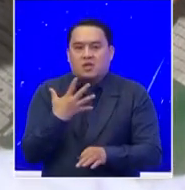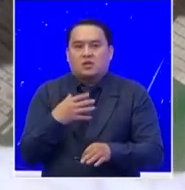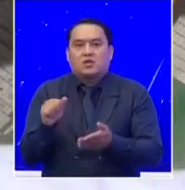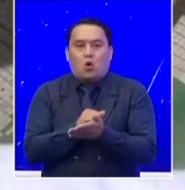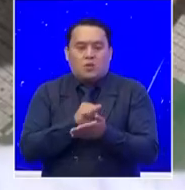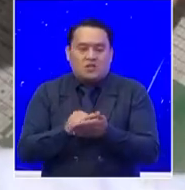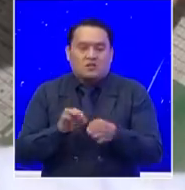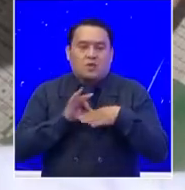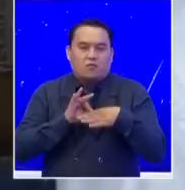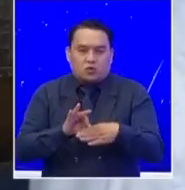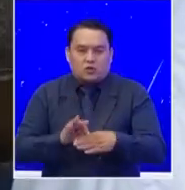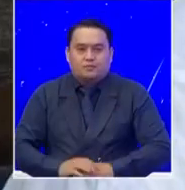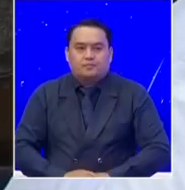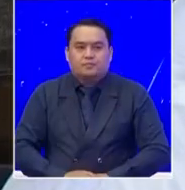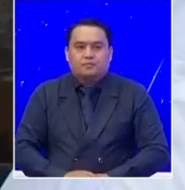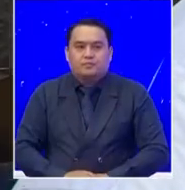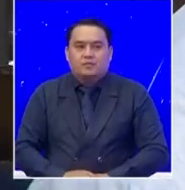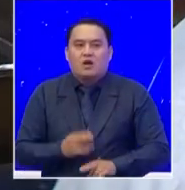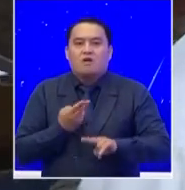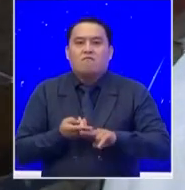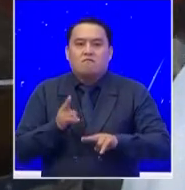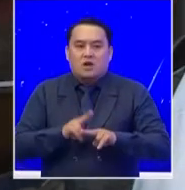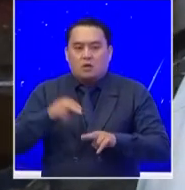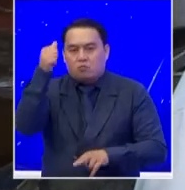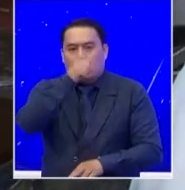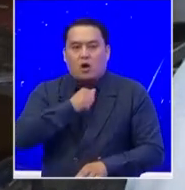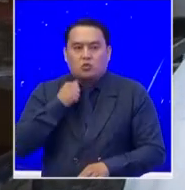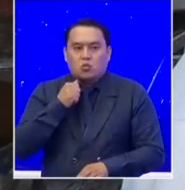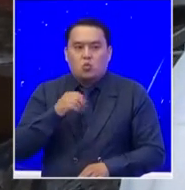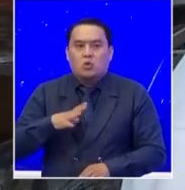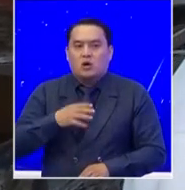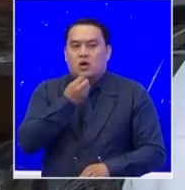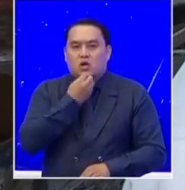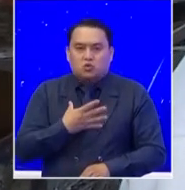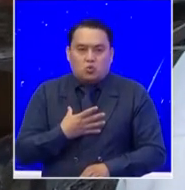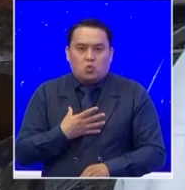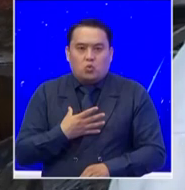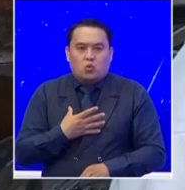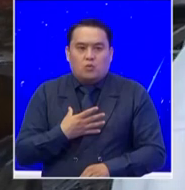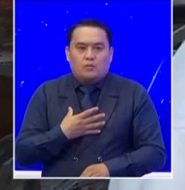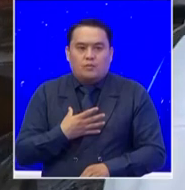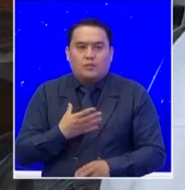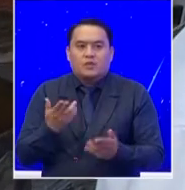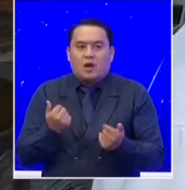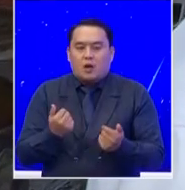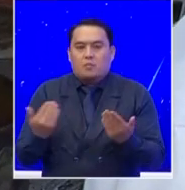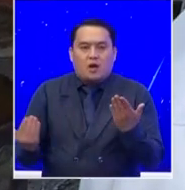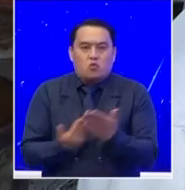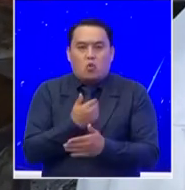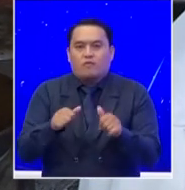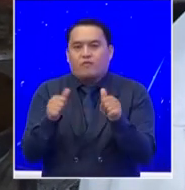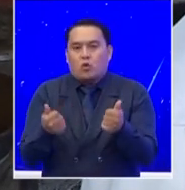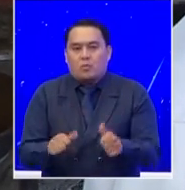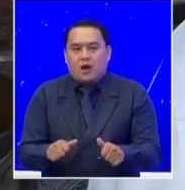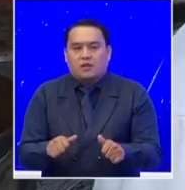проектно-сметная документация. В этом году еще прием, думаю, ожидается очень хороший со всех регионов. Да? По новому формату,